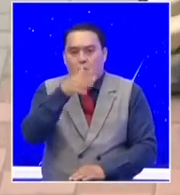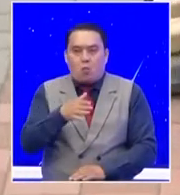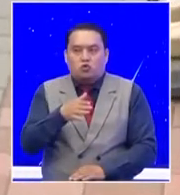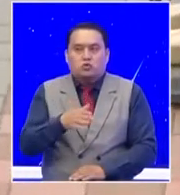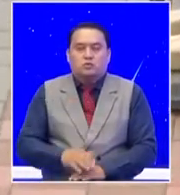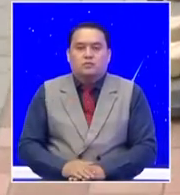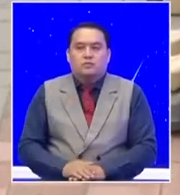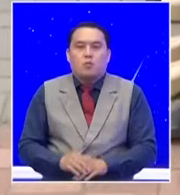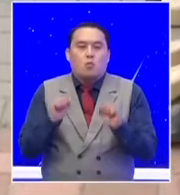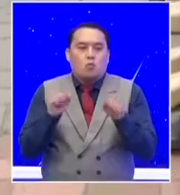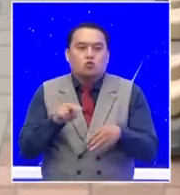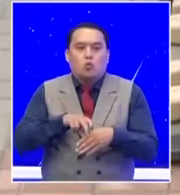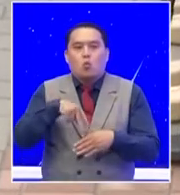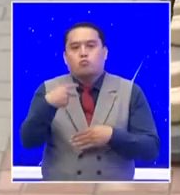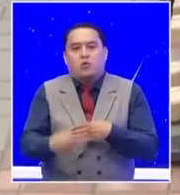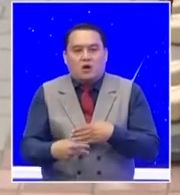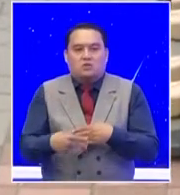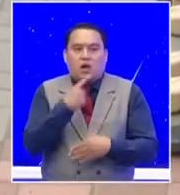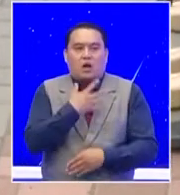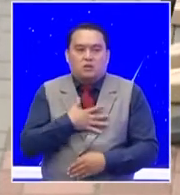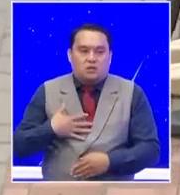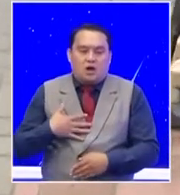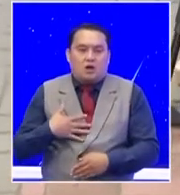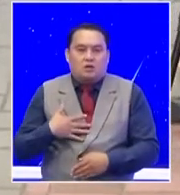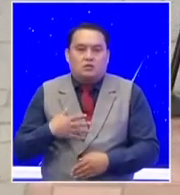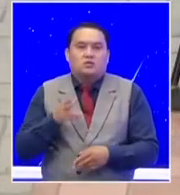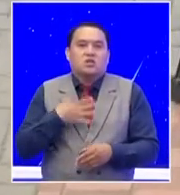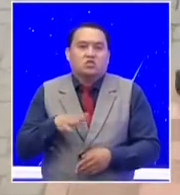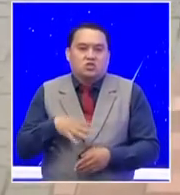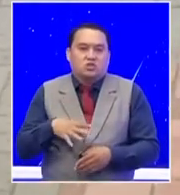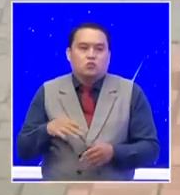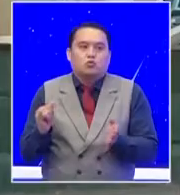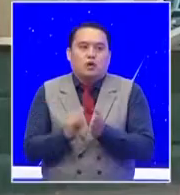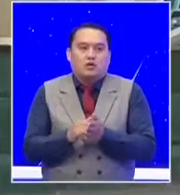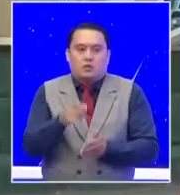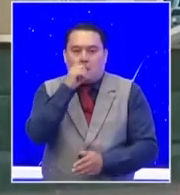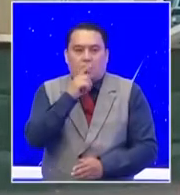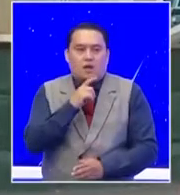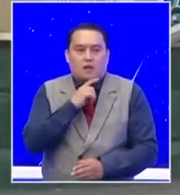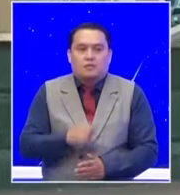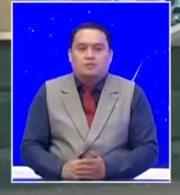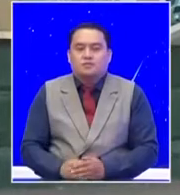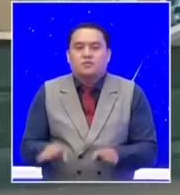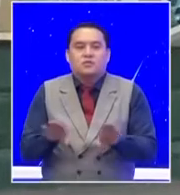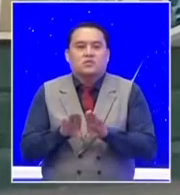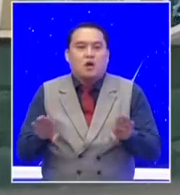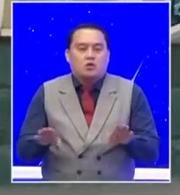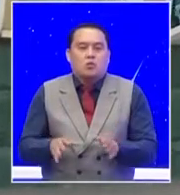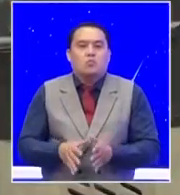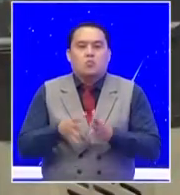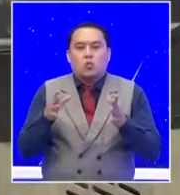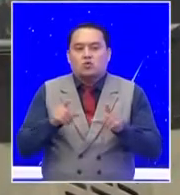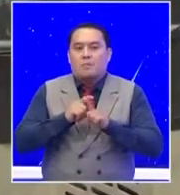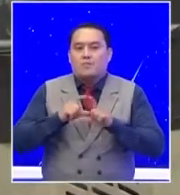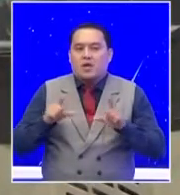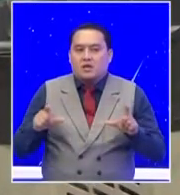подняться. Можно упасть и получить травмы. Для кого он установлен, непонятно. Аналогичная ситуация на большинстве частных